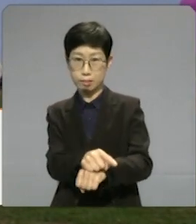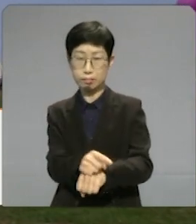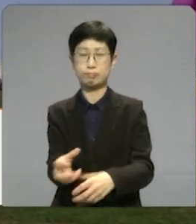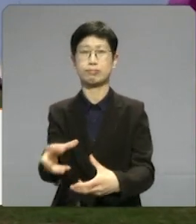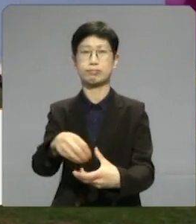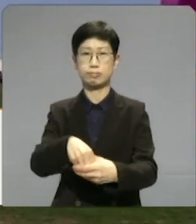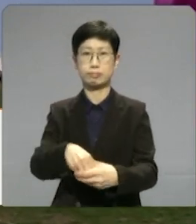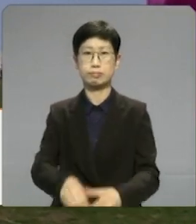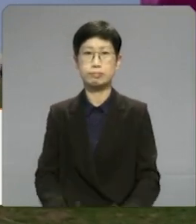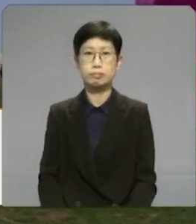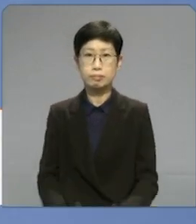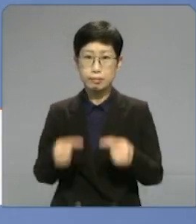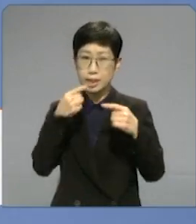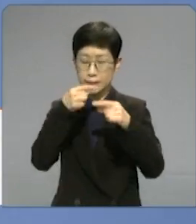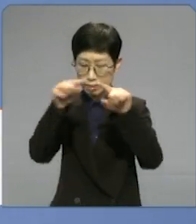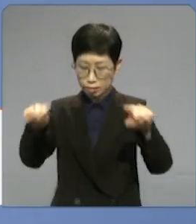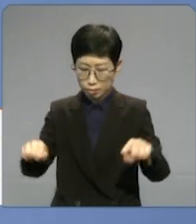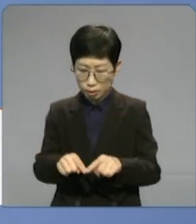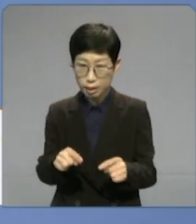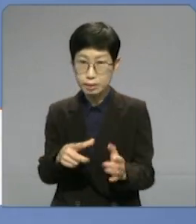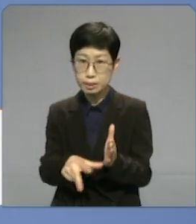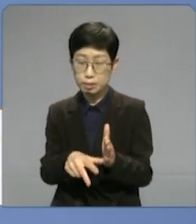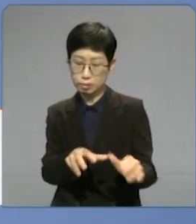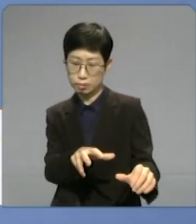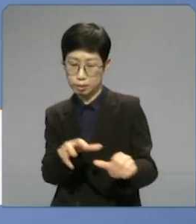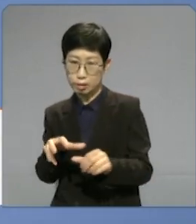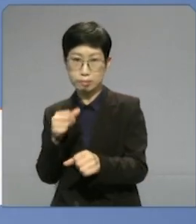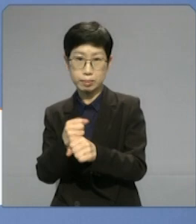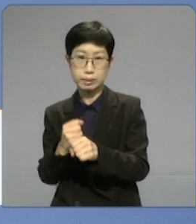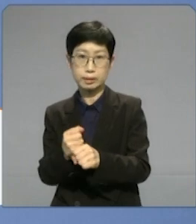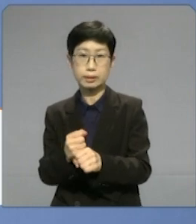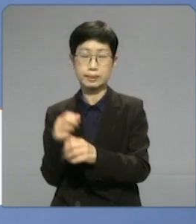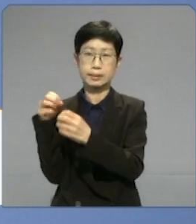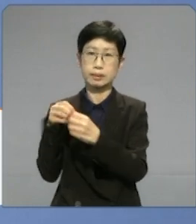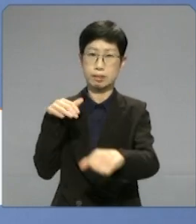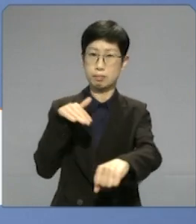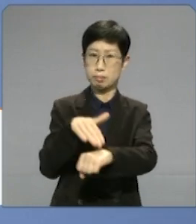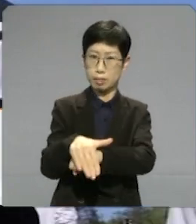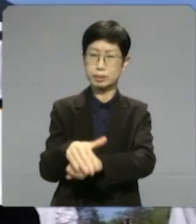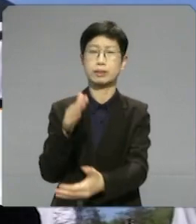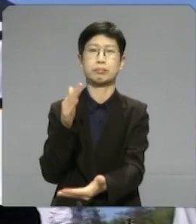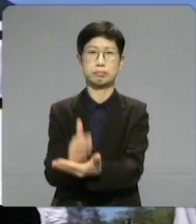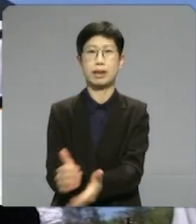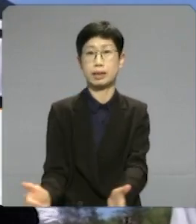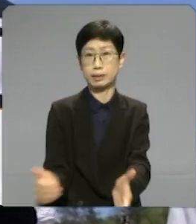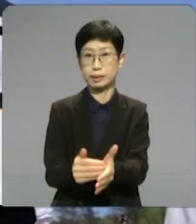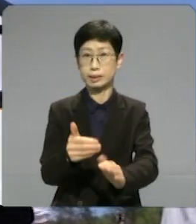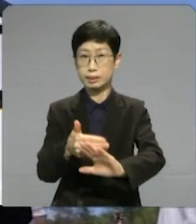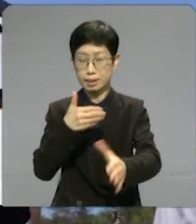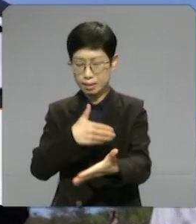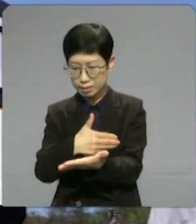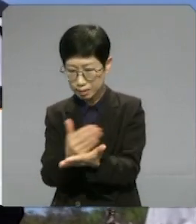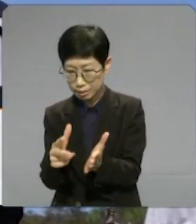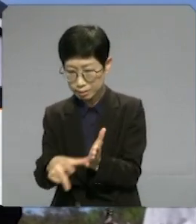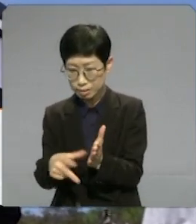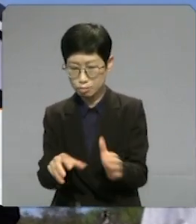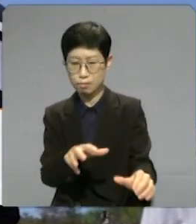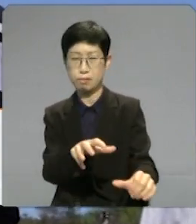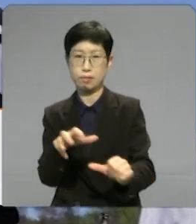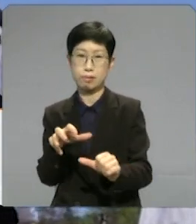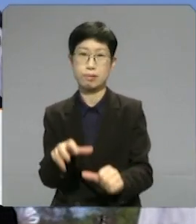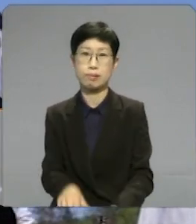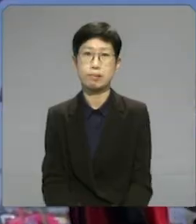담았는데요. 종이를 재료로 연을 만들던 전통 방식에서 벗어나 다양한 재료로 만든 연들이 한껏 날아오르는